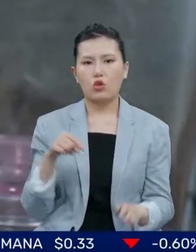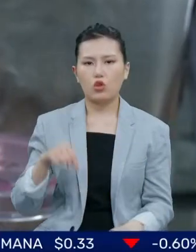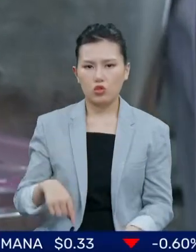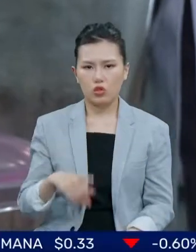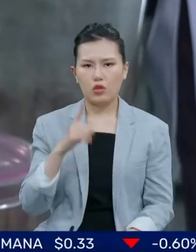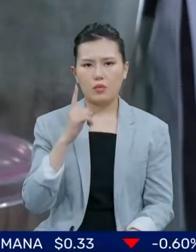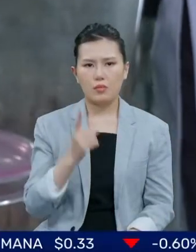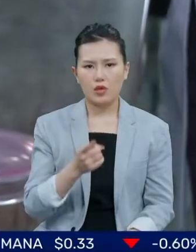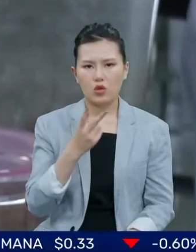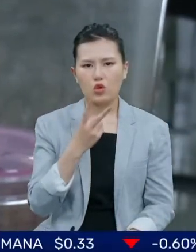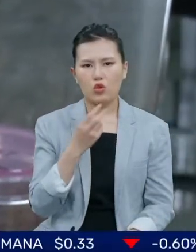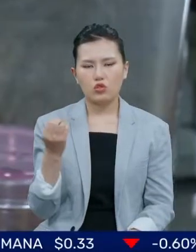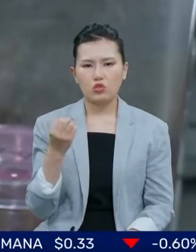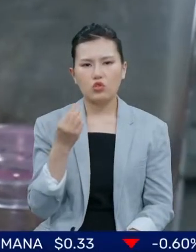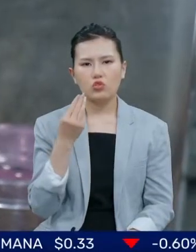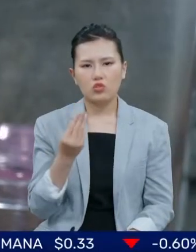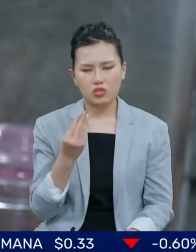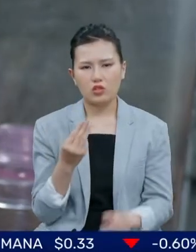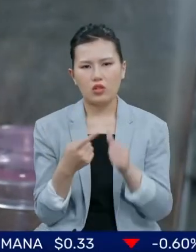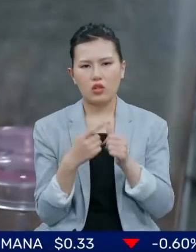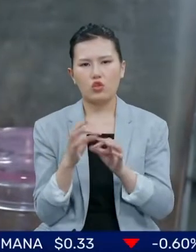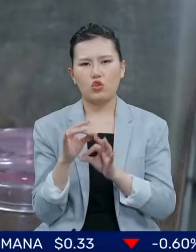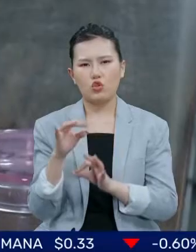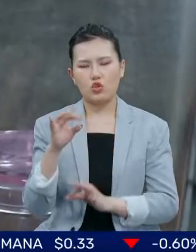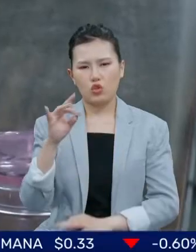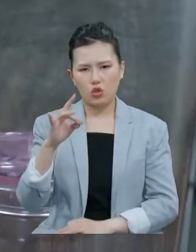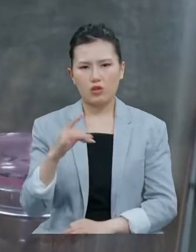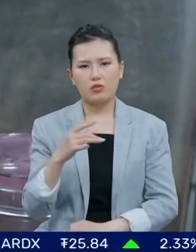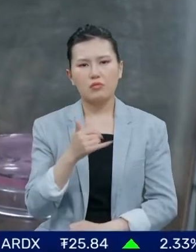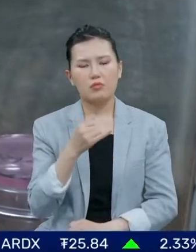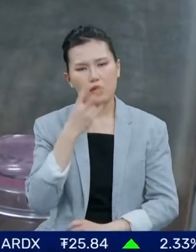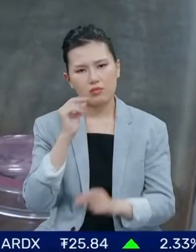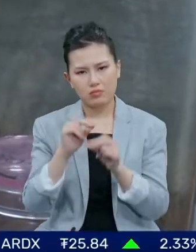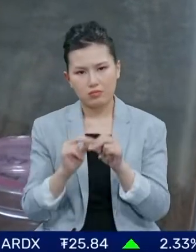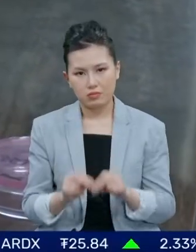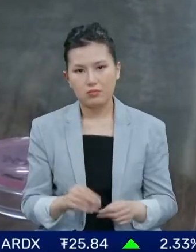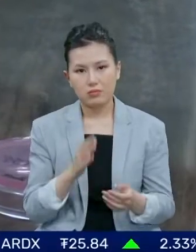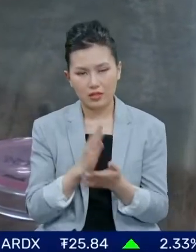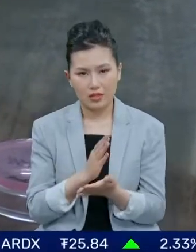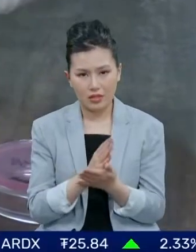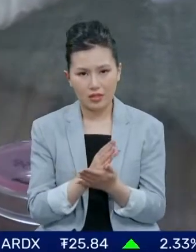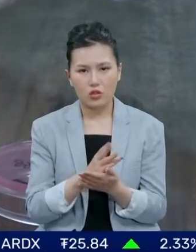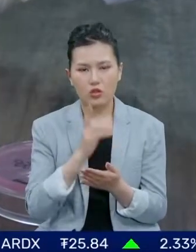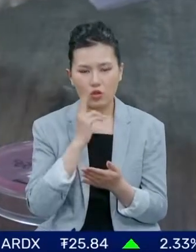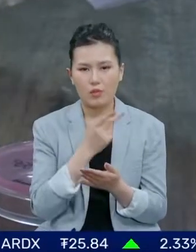Үзүүлэлт нийт хүнсний бүтээгдэхүүн шинжилтий. Тэгвэл тэр бүтээгдэхүүн дээр нэмээд бид нар одоо юу үзэх гээд байна вэ